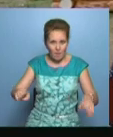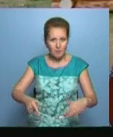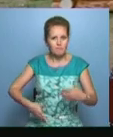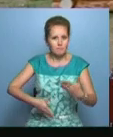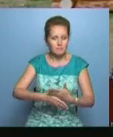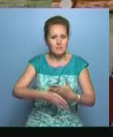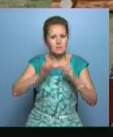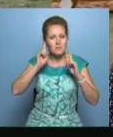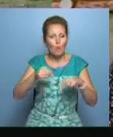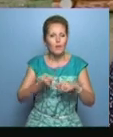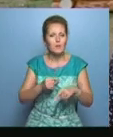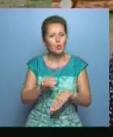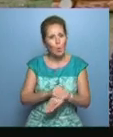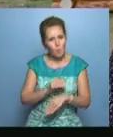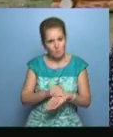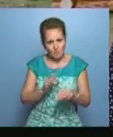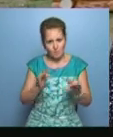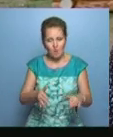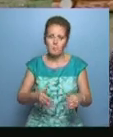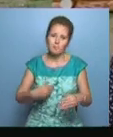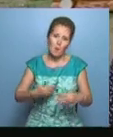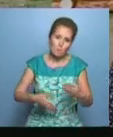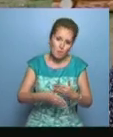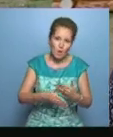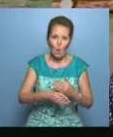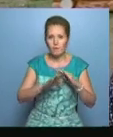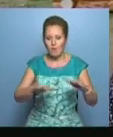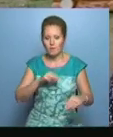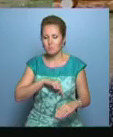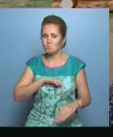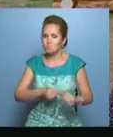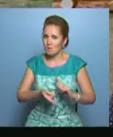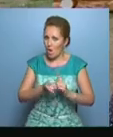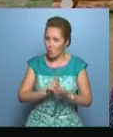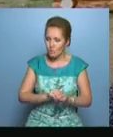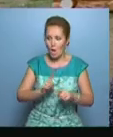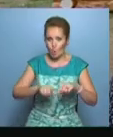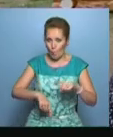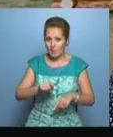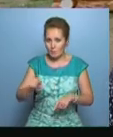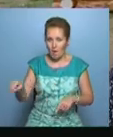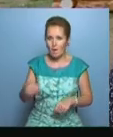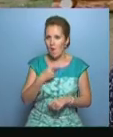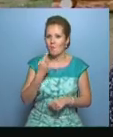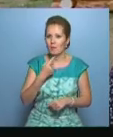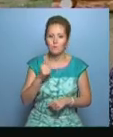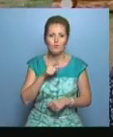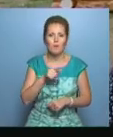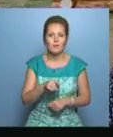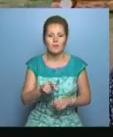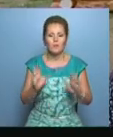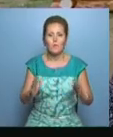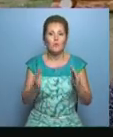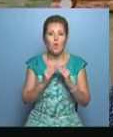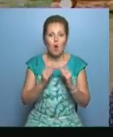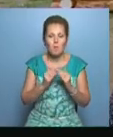это доброе дело, помогают. И дети меняются. Даже родители сами говорят, что они не столько дома, сколько